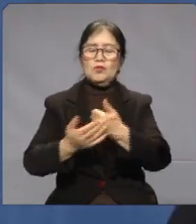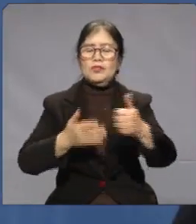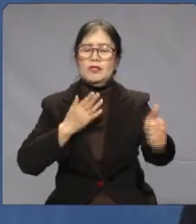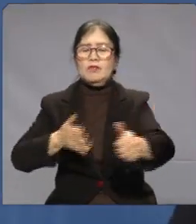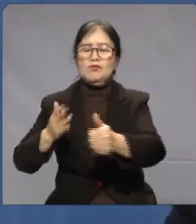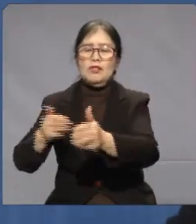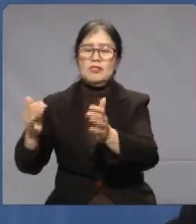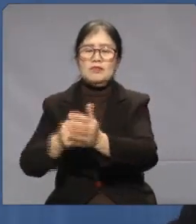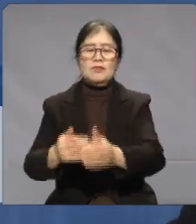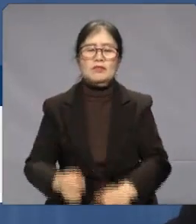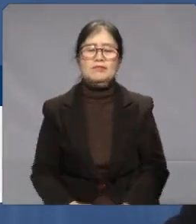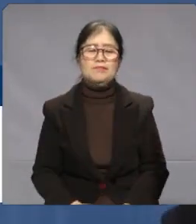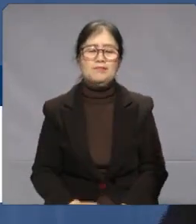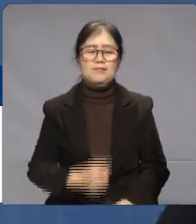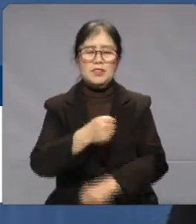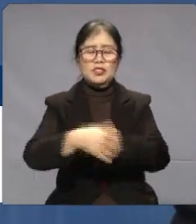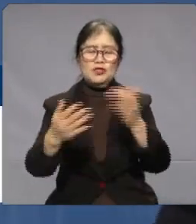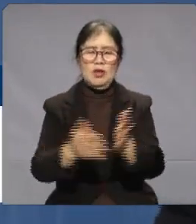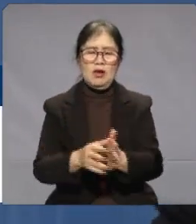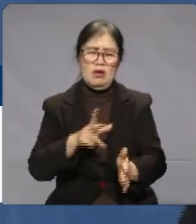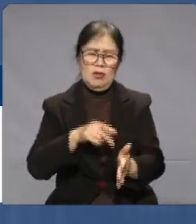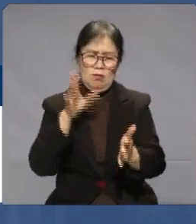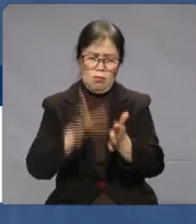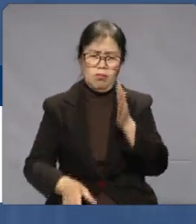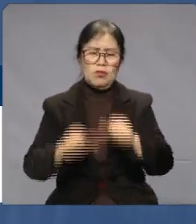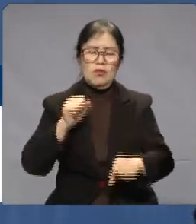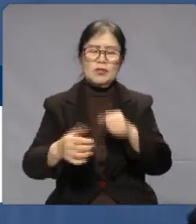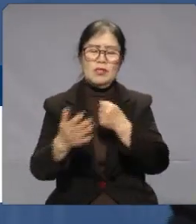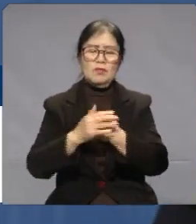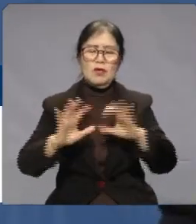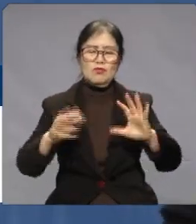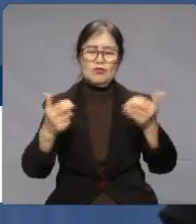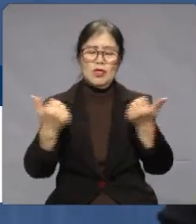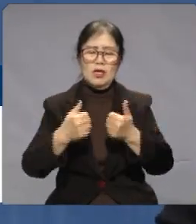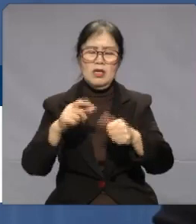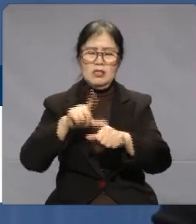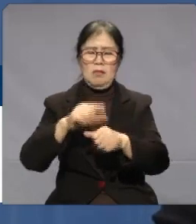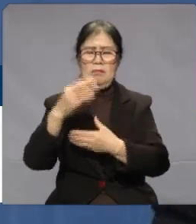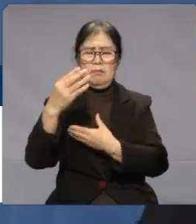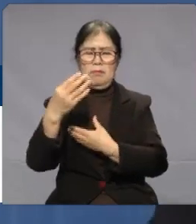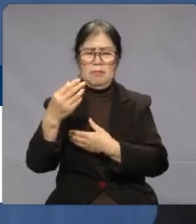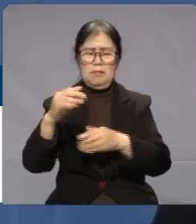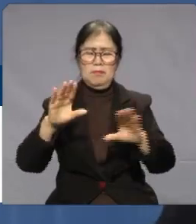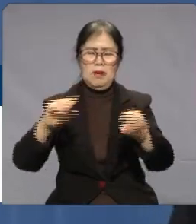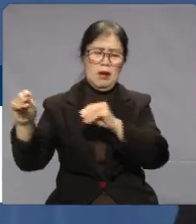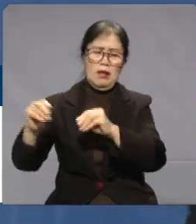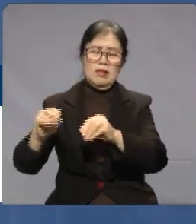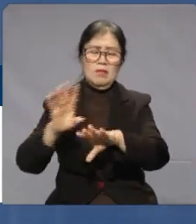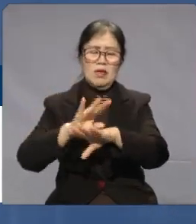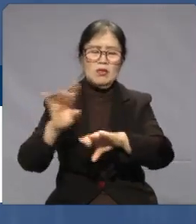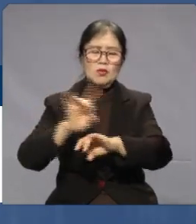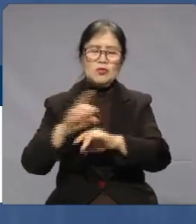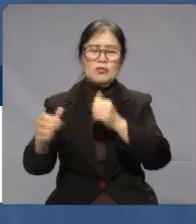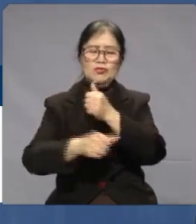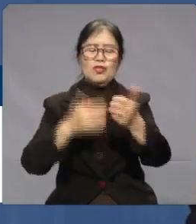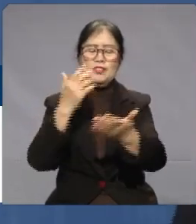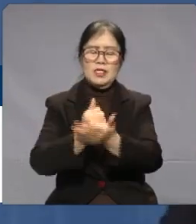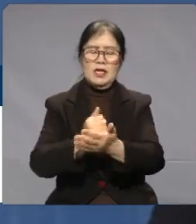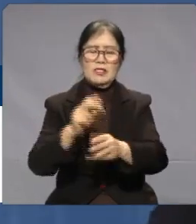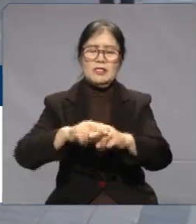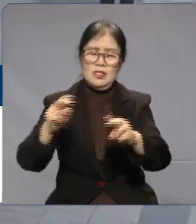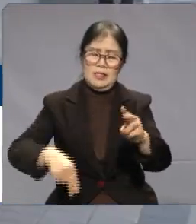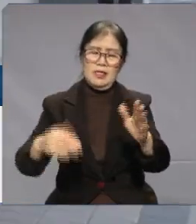당했습니다 민주당의 의회 폭로 국회 시계가 멈췄고 방송통신위원장 사퇴까지